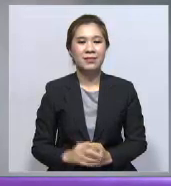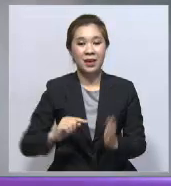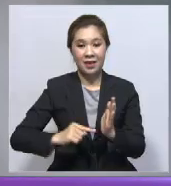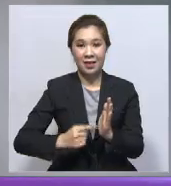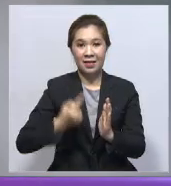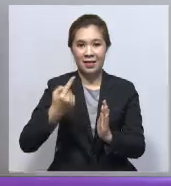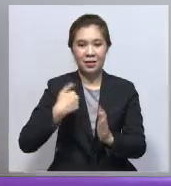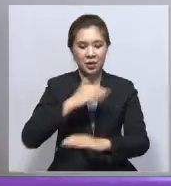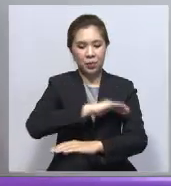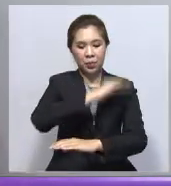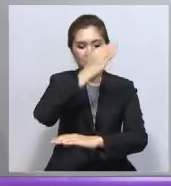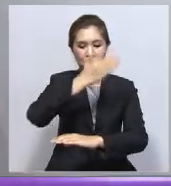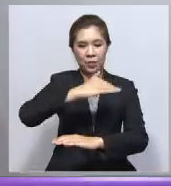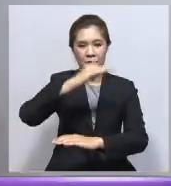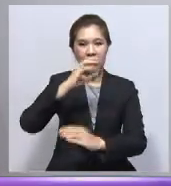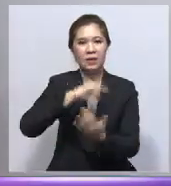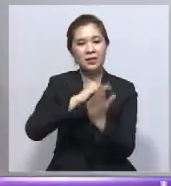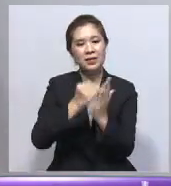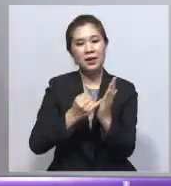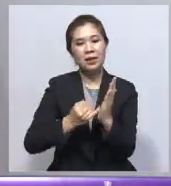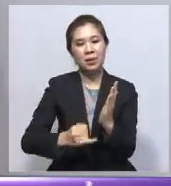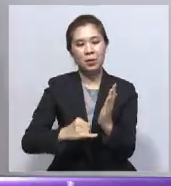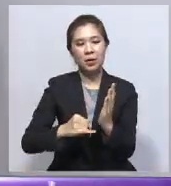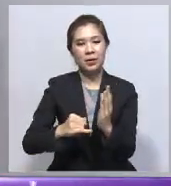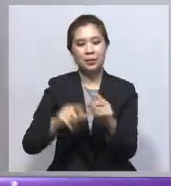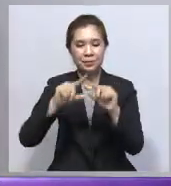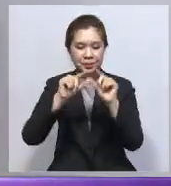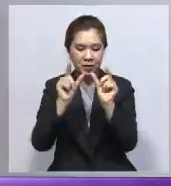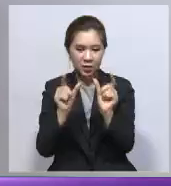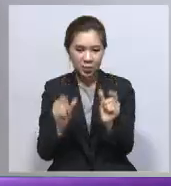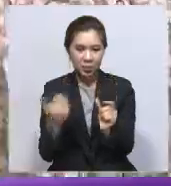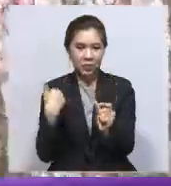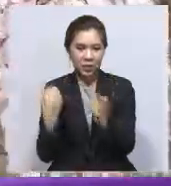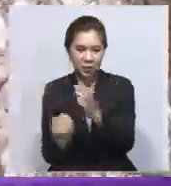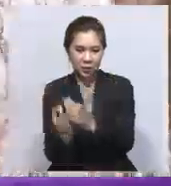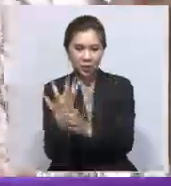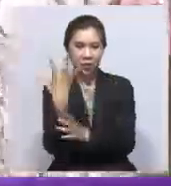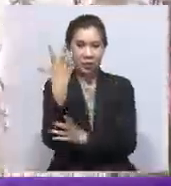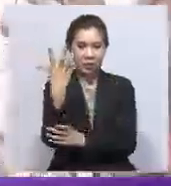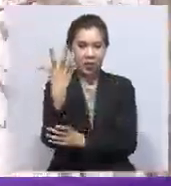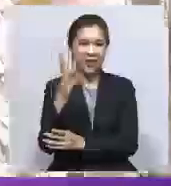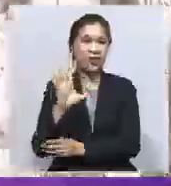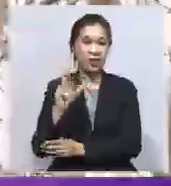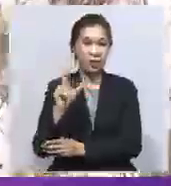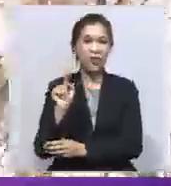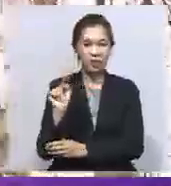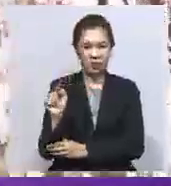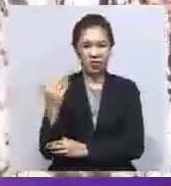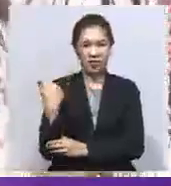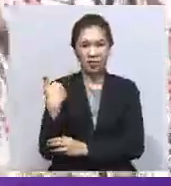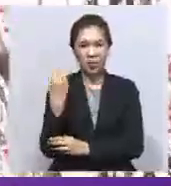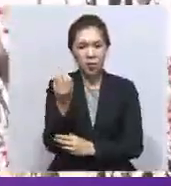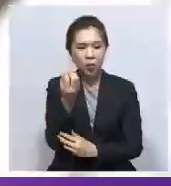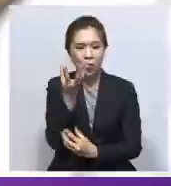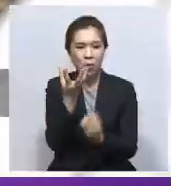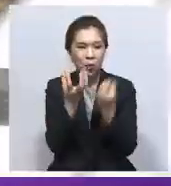ไปเริ่มกันที่ภูทับเบิกอำเภอลมเก่าจังหวัดเพชรบูรณ์นะครับต้นนางพญาเสือโคร่งหรือซากุระเมืองไทยกำลังออกด